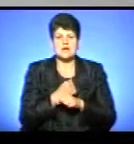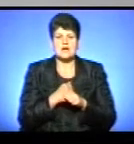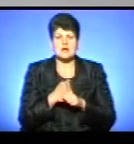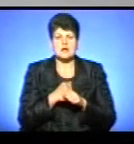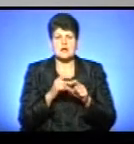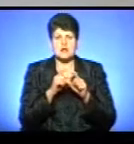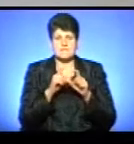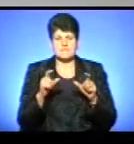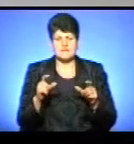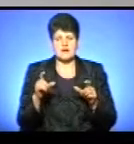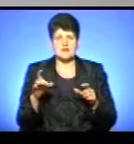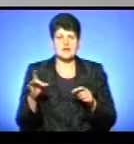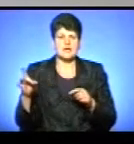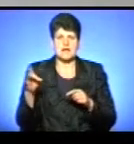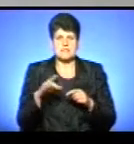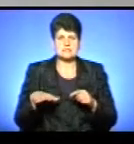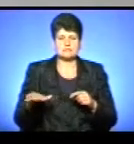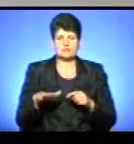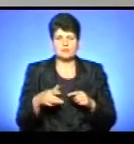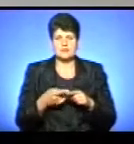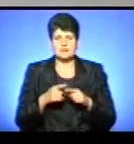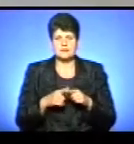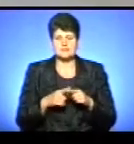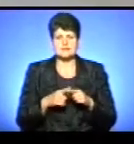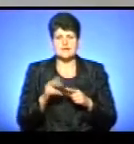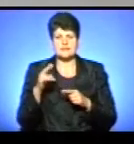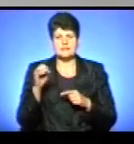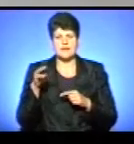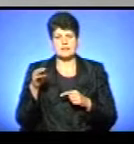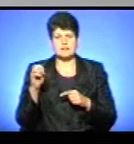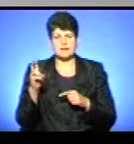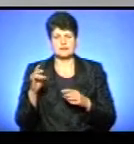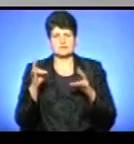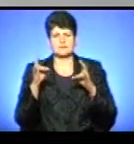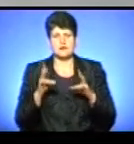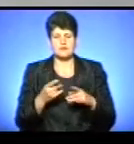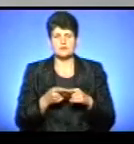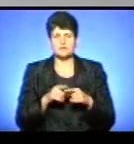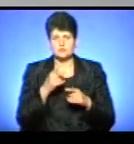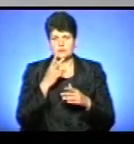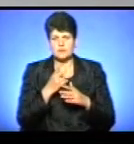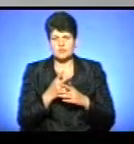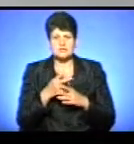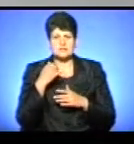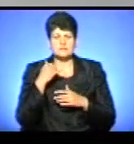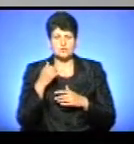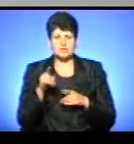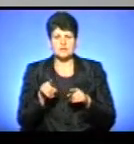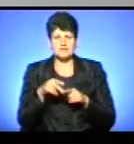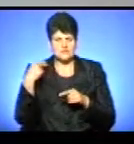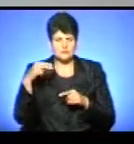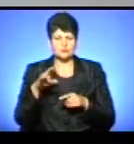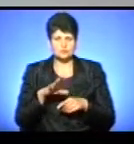Це є політичний детектив-драма. Вистава має розпочатися за кілька хвилин, тому що щойно був другий дзвінок. В залі поки що